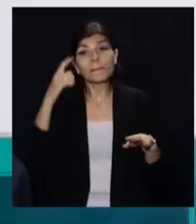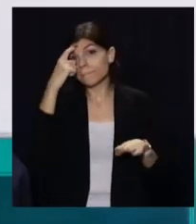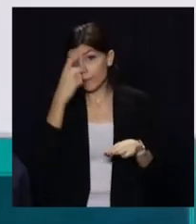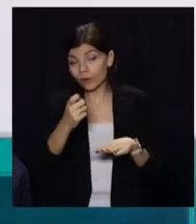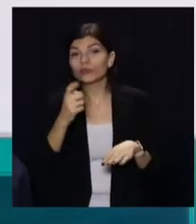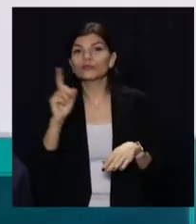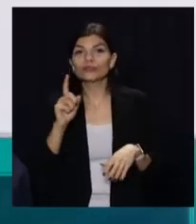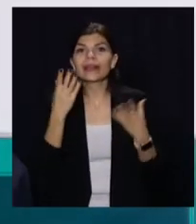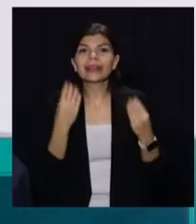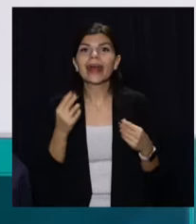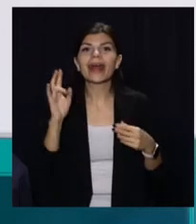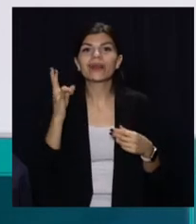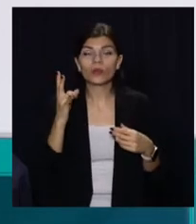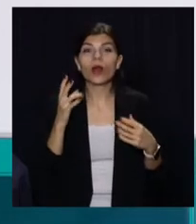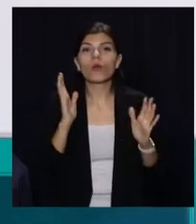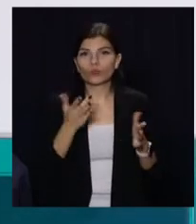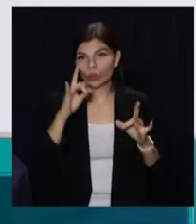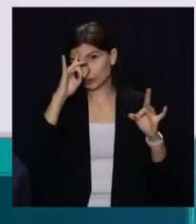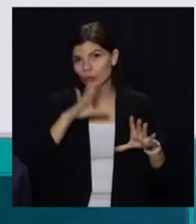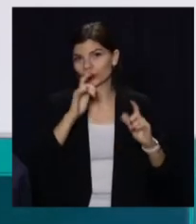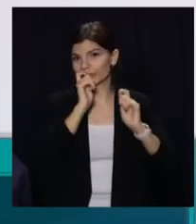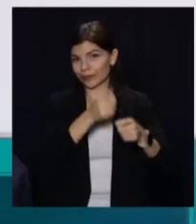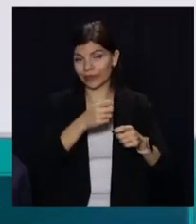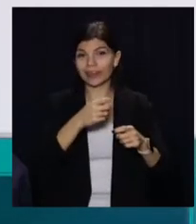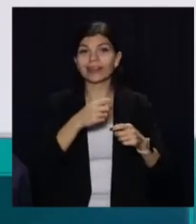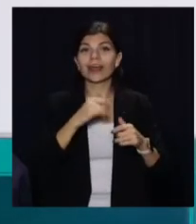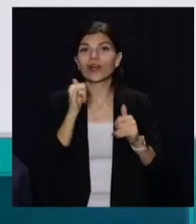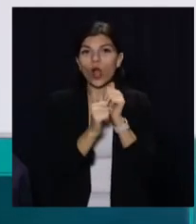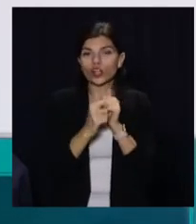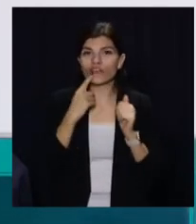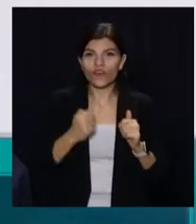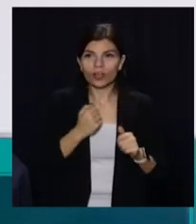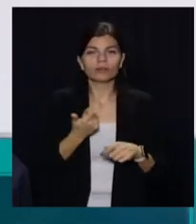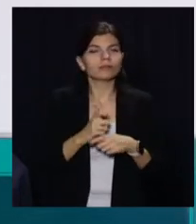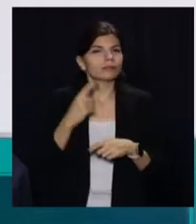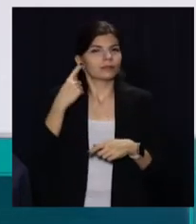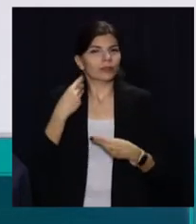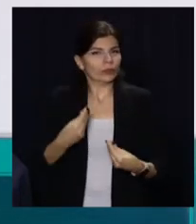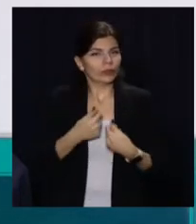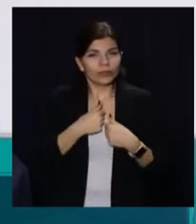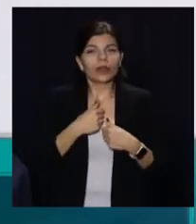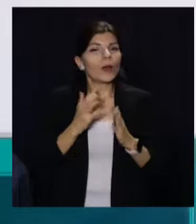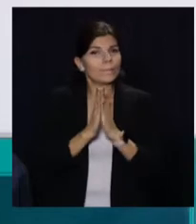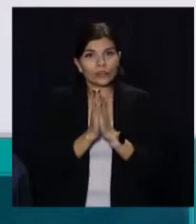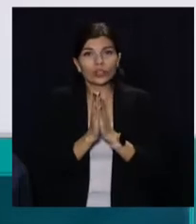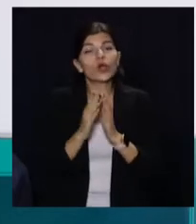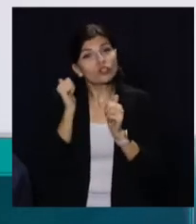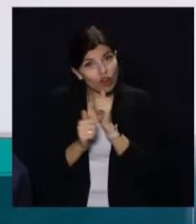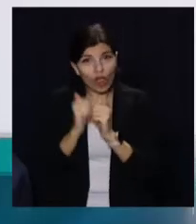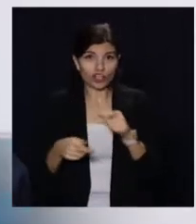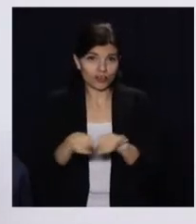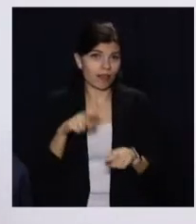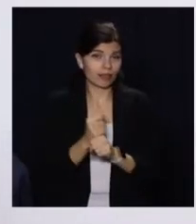них на День Миколая приїдуть такі сюрпризи. І для кожного з бійців це дуже пам'ятно, і вони просили частіше робити